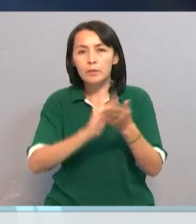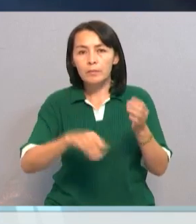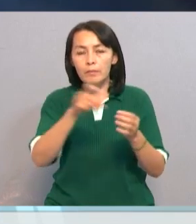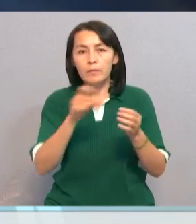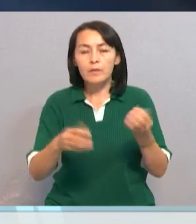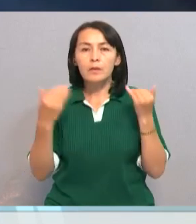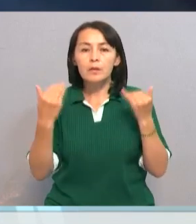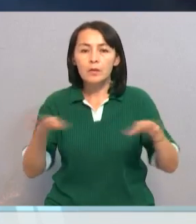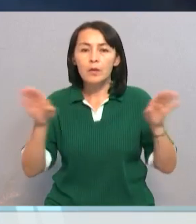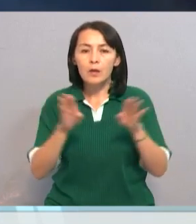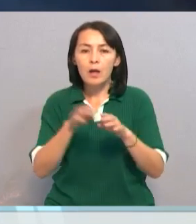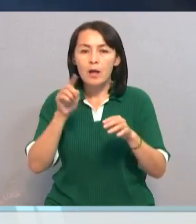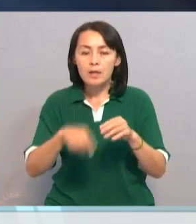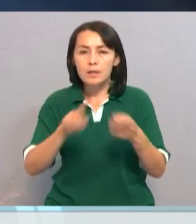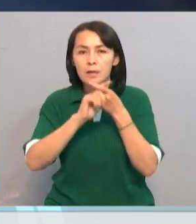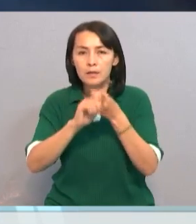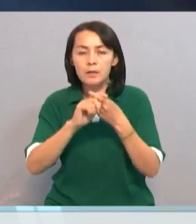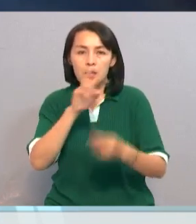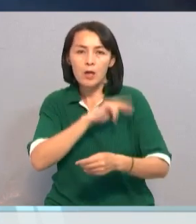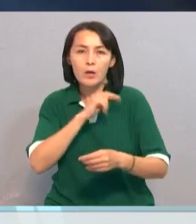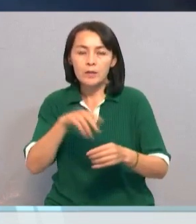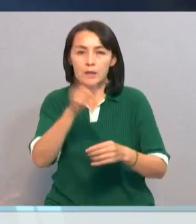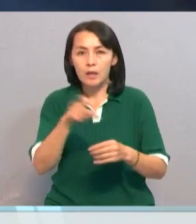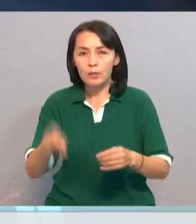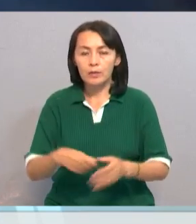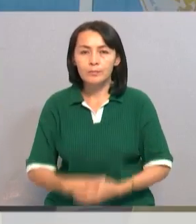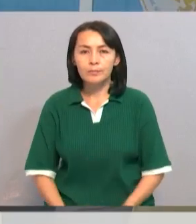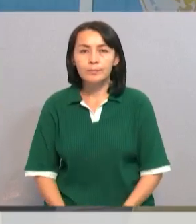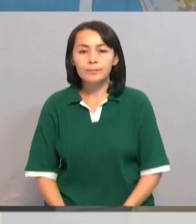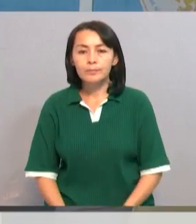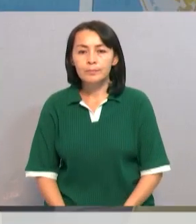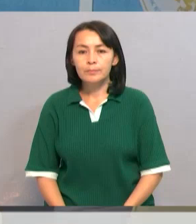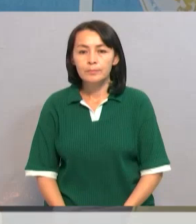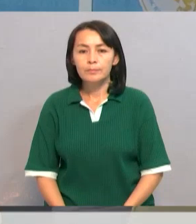журналистов в ходе пропаганды тесной сработы с народом.